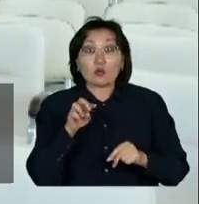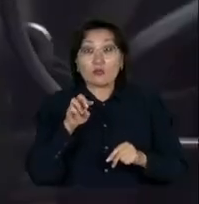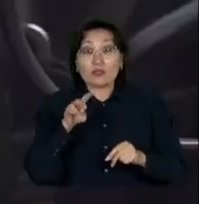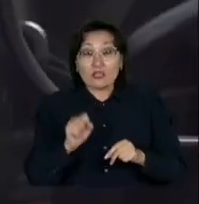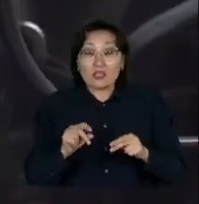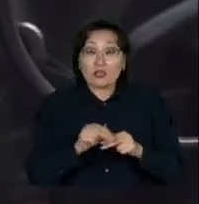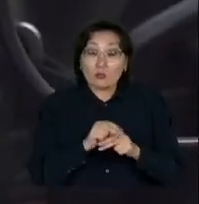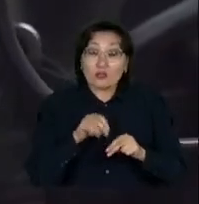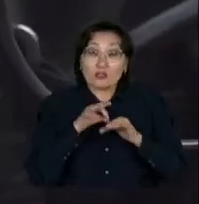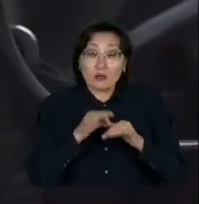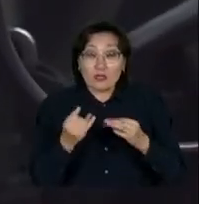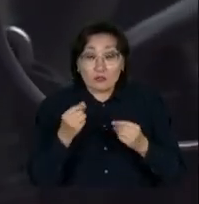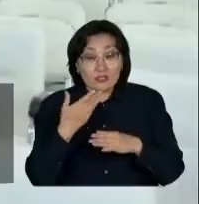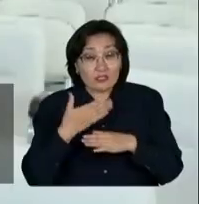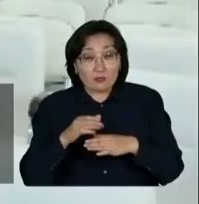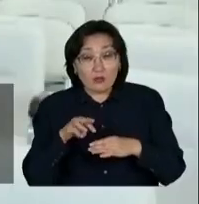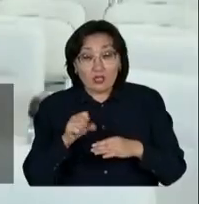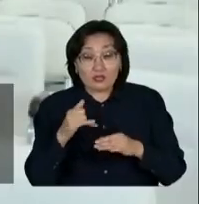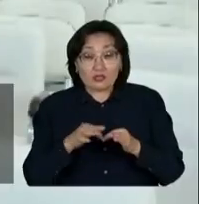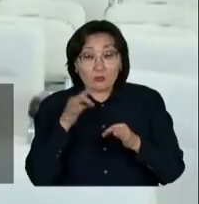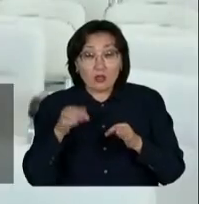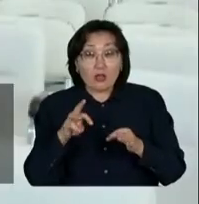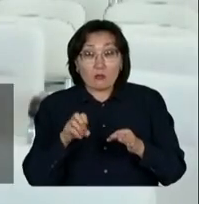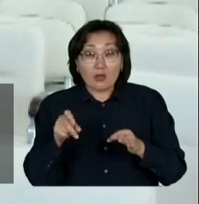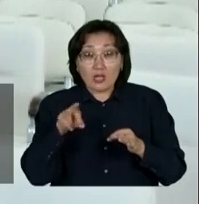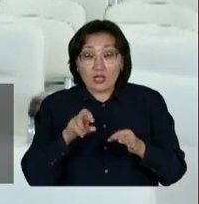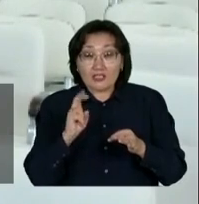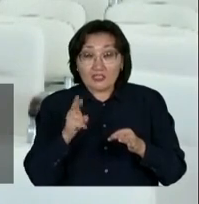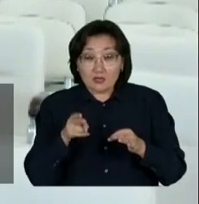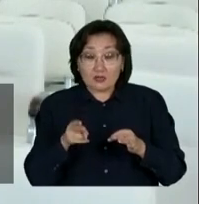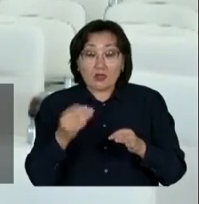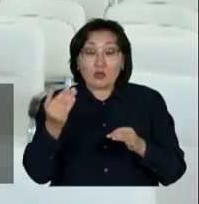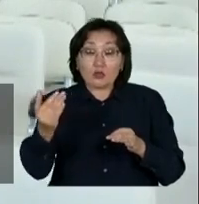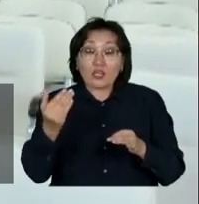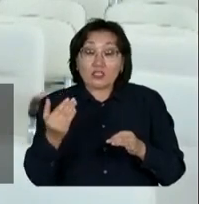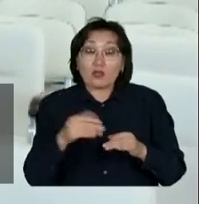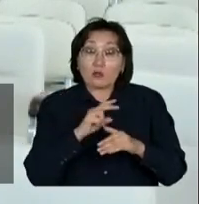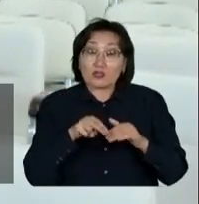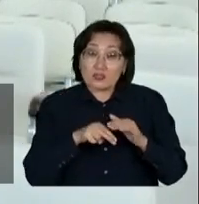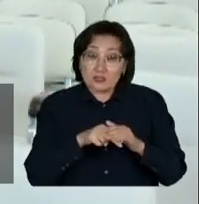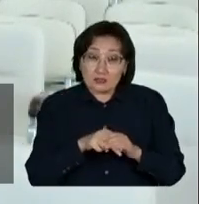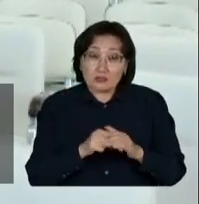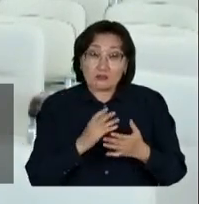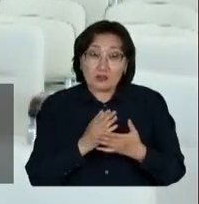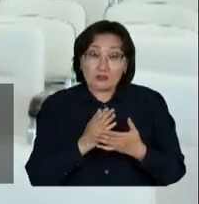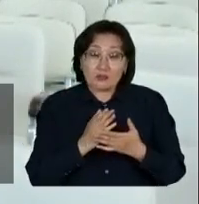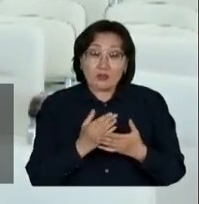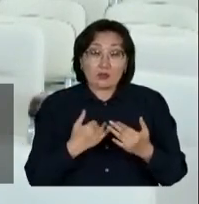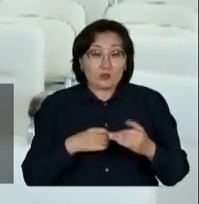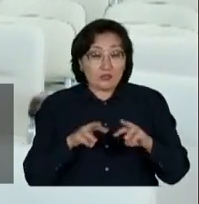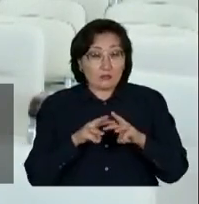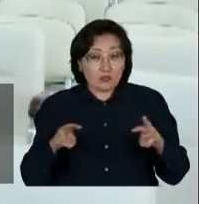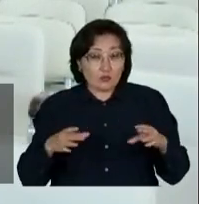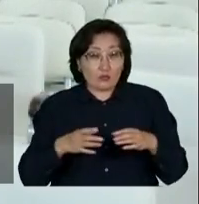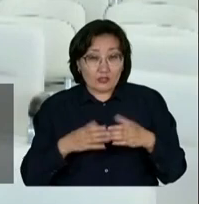қаражат бөлінеді. Қазір Маңғыстау облысында маяк қазір солардың құзырында бар. Ал біз үкімет